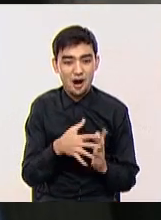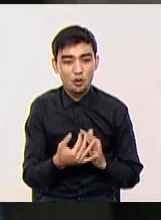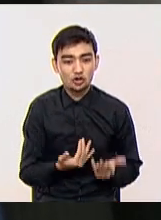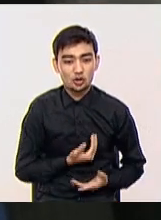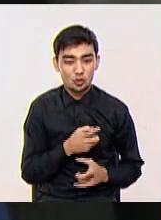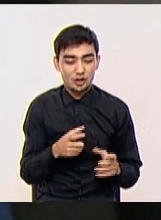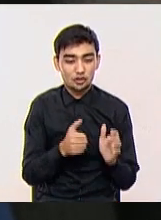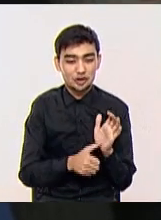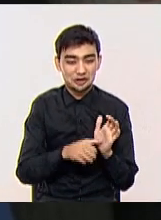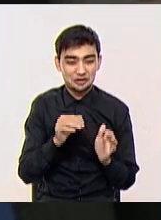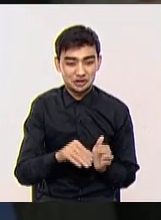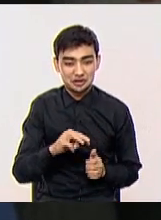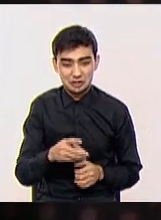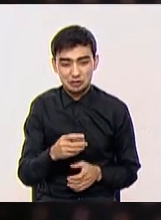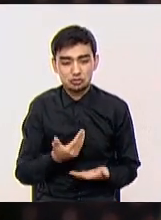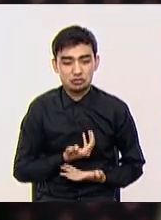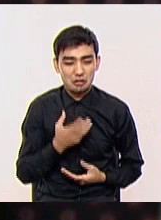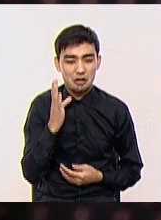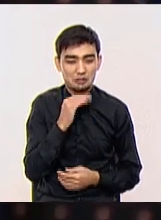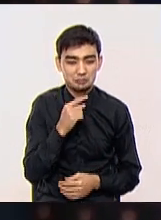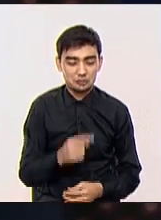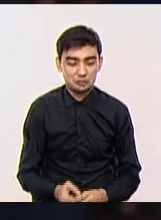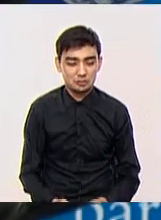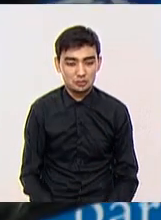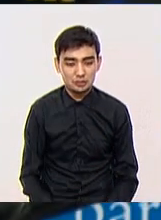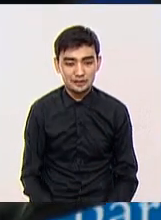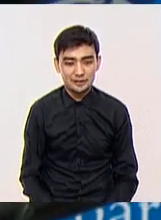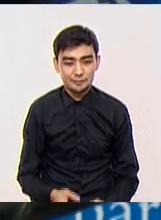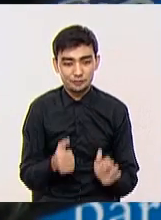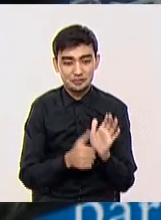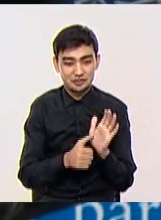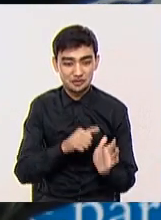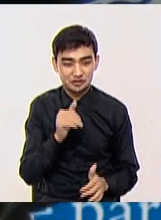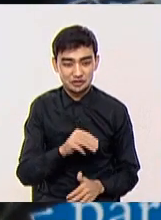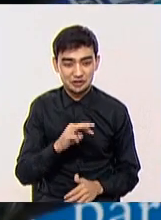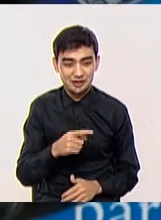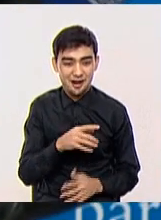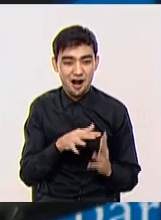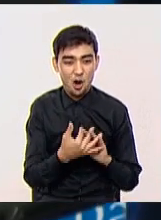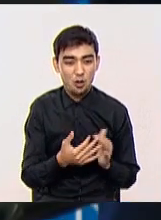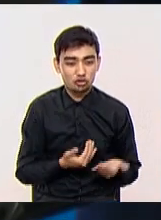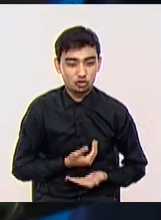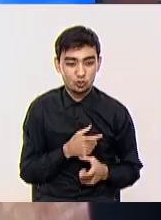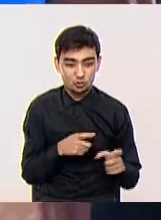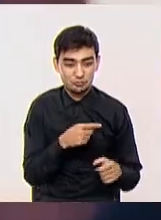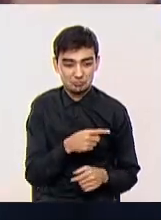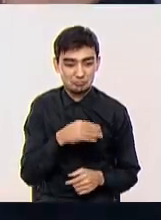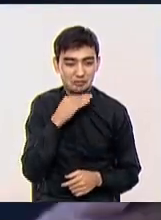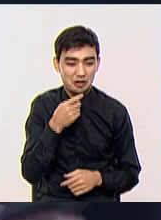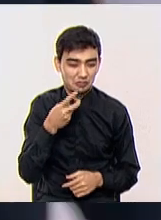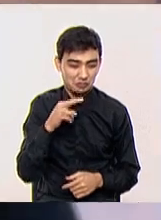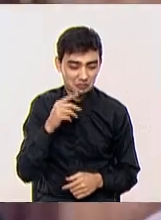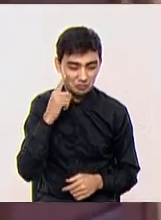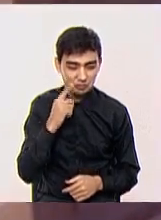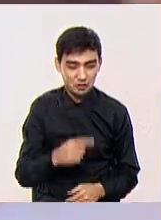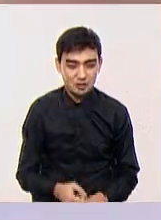тұрғындар 60 мың теңгеге күн көре алады деп отыр. 60 мың теңге, мен ойлаймын, ол жеткілікті шығар деп ауылдағы тұрады. Ал